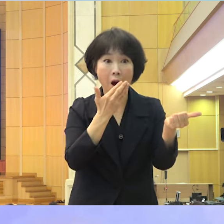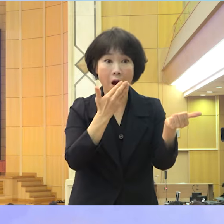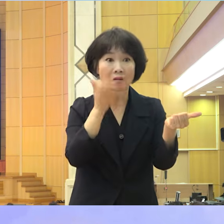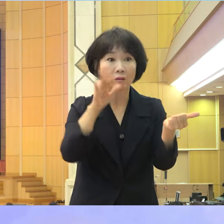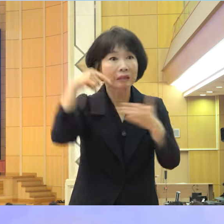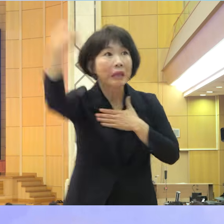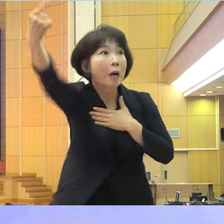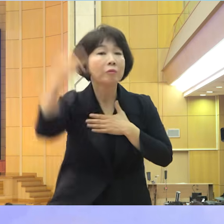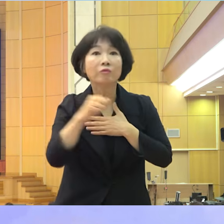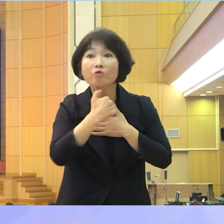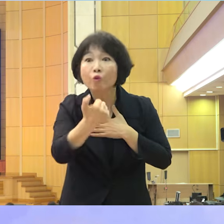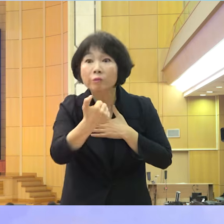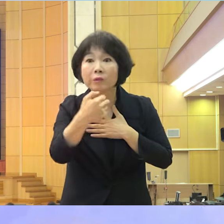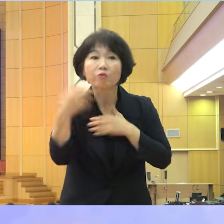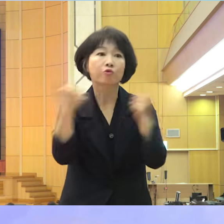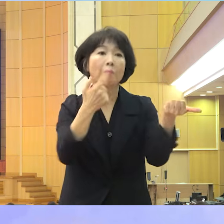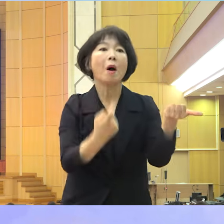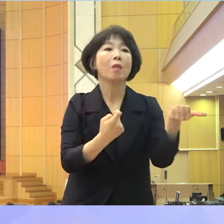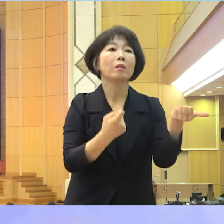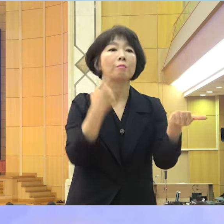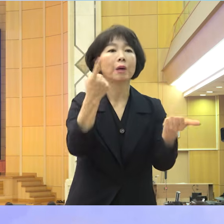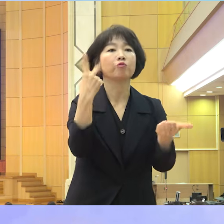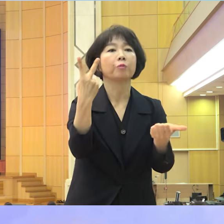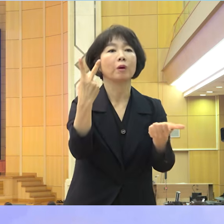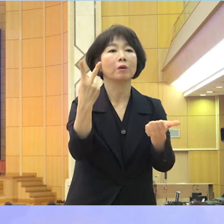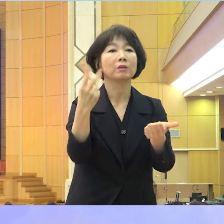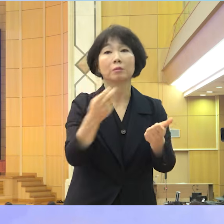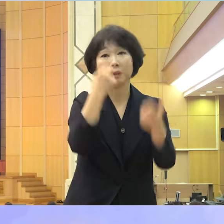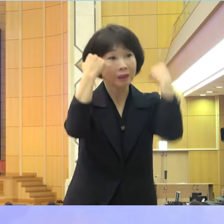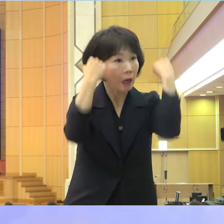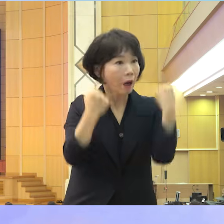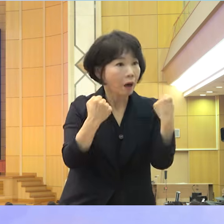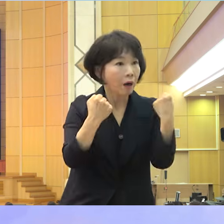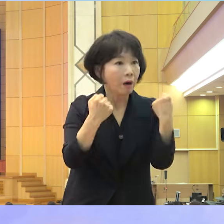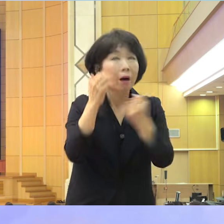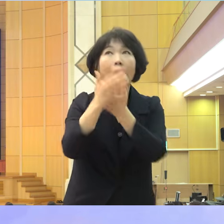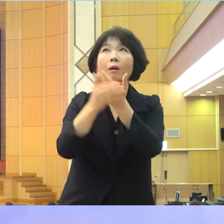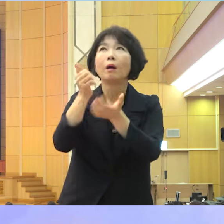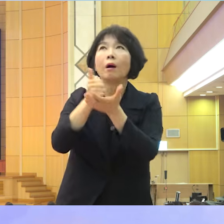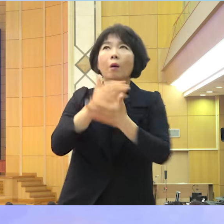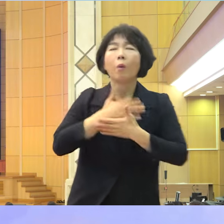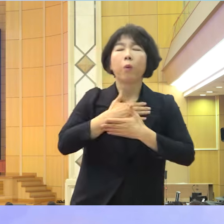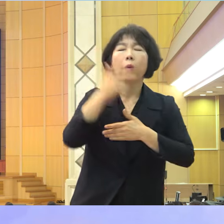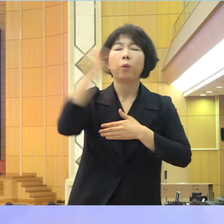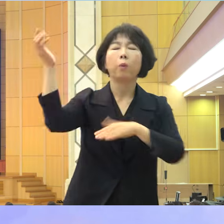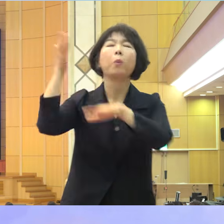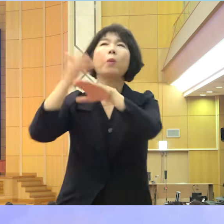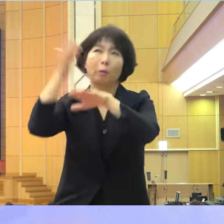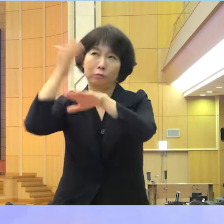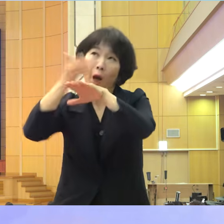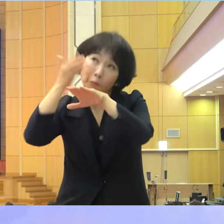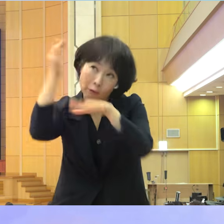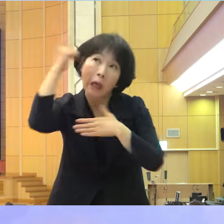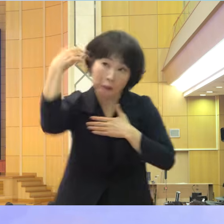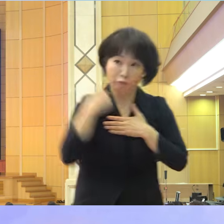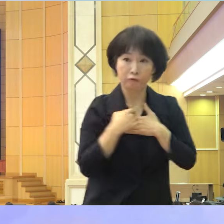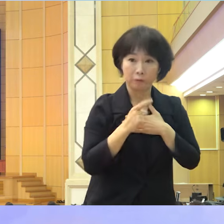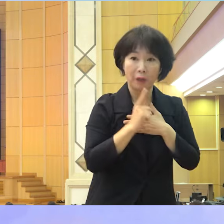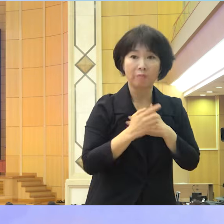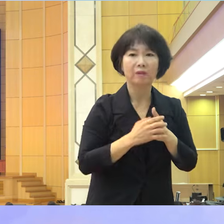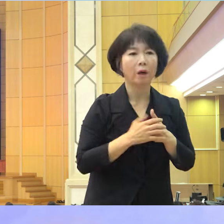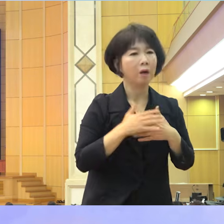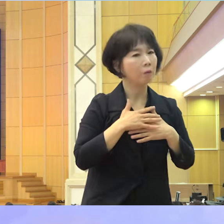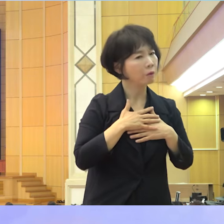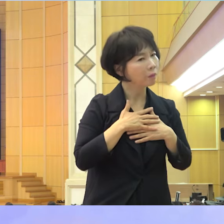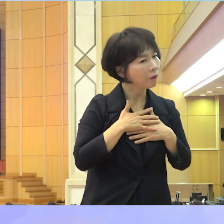다음에 또 죽었다면 50대에 죽었던 사람인데 지금 이렇게 살고 있다는 자체가 너무너무 감사하다는 거예요.